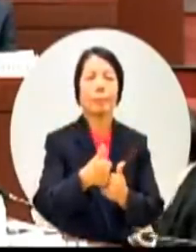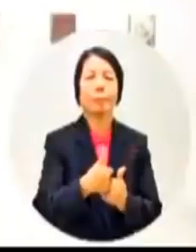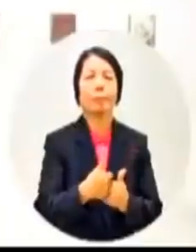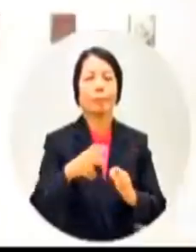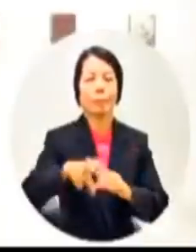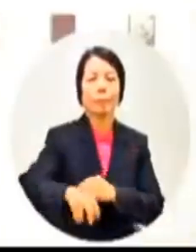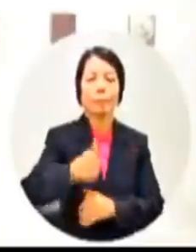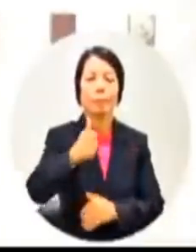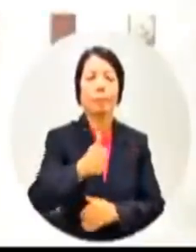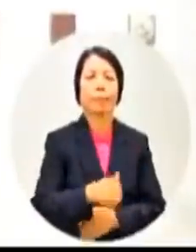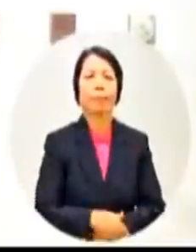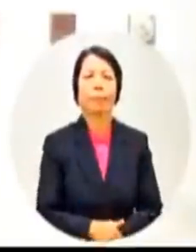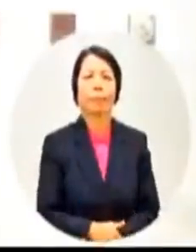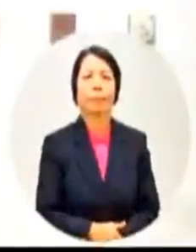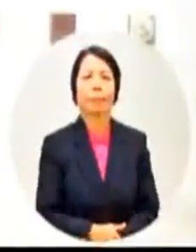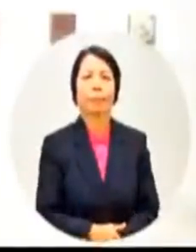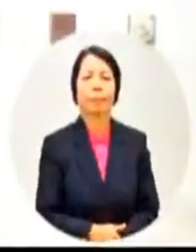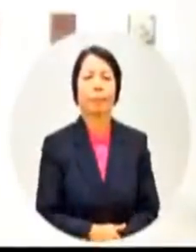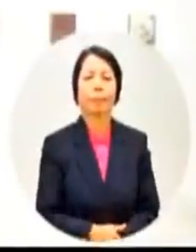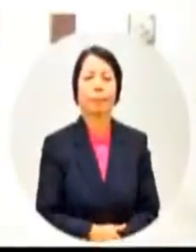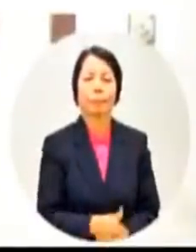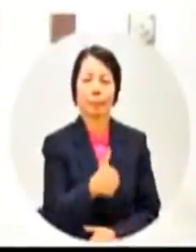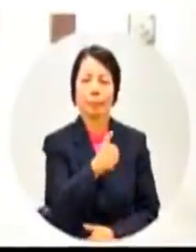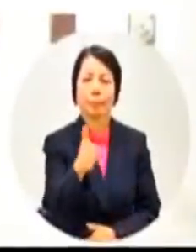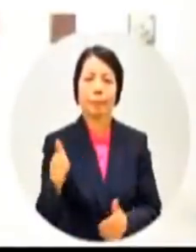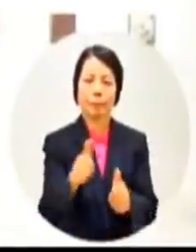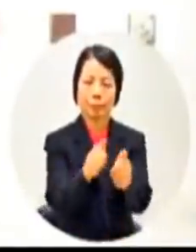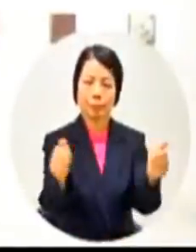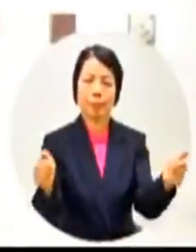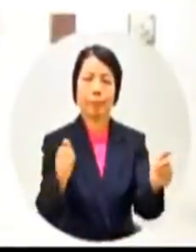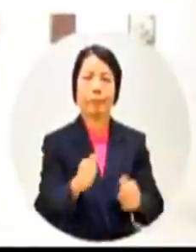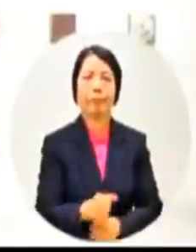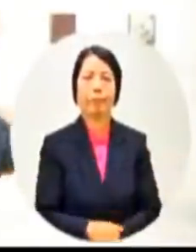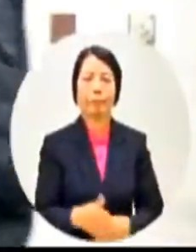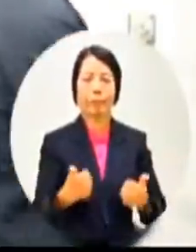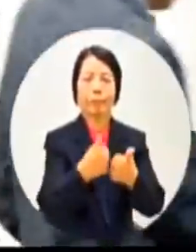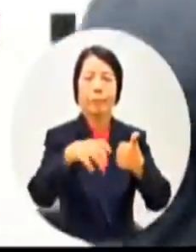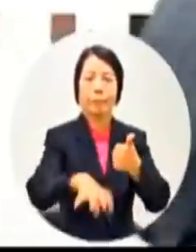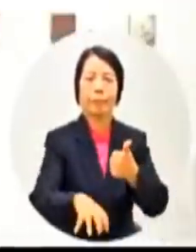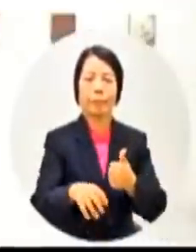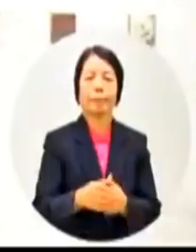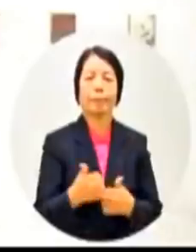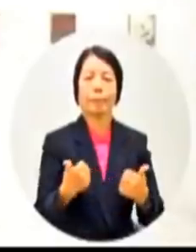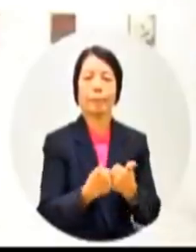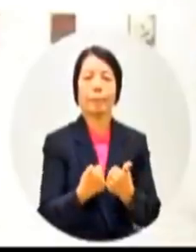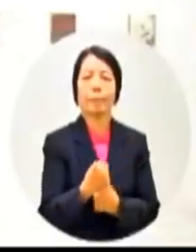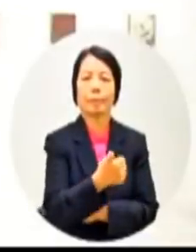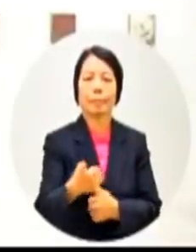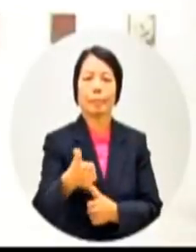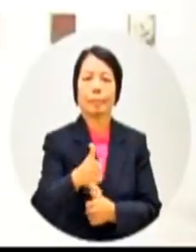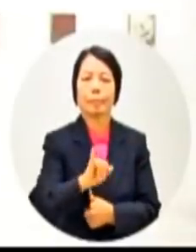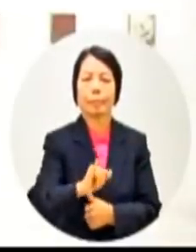非常感谢各位议会、各位议员女士先生，非常感谢主席。